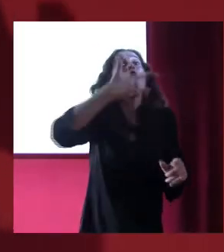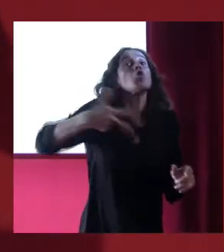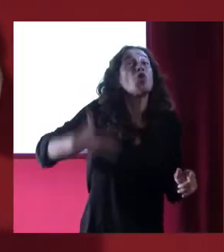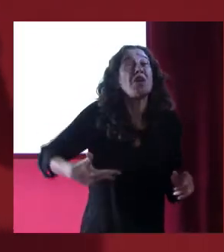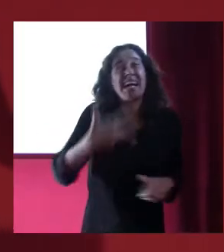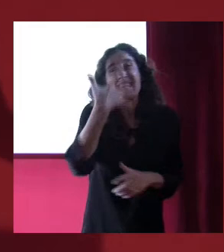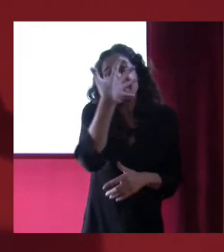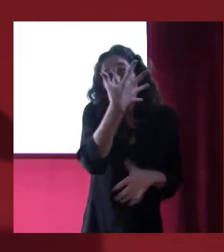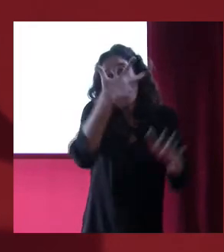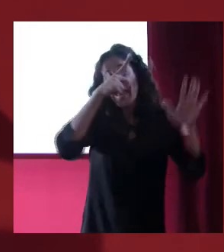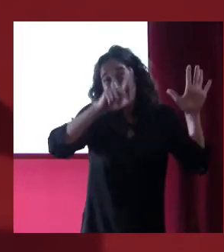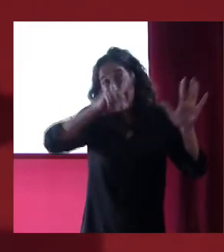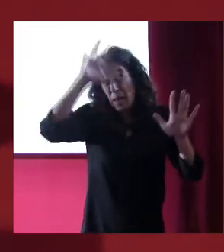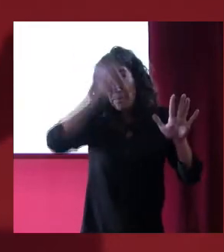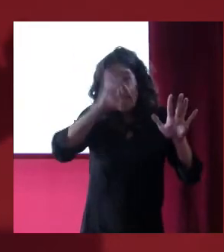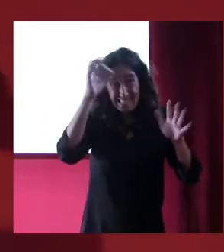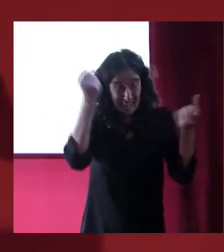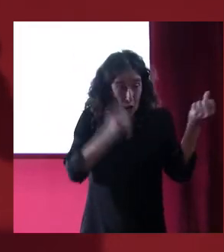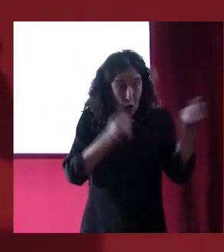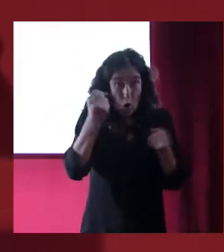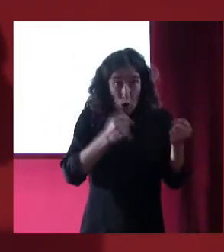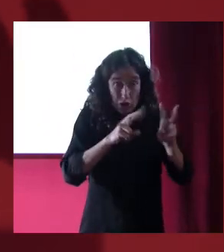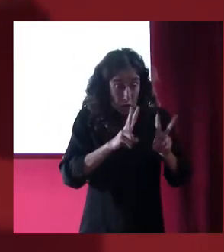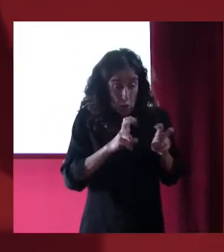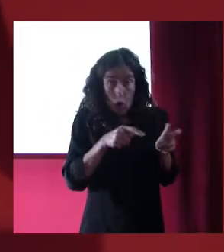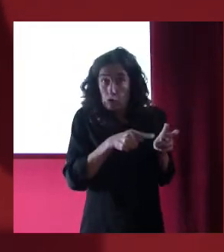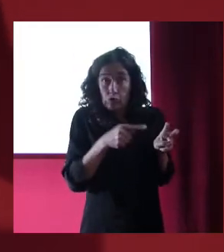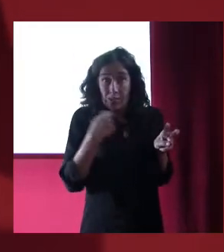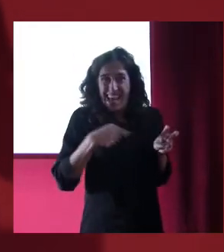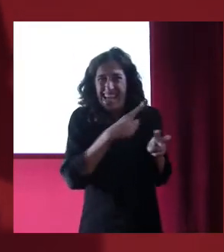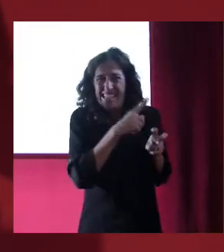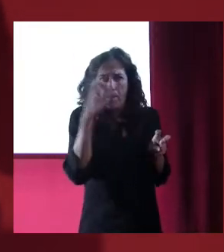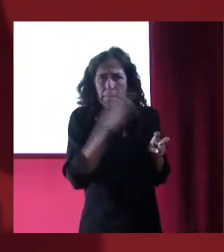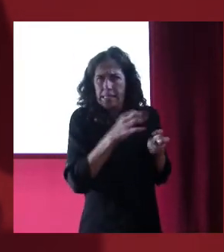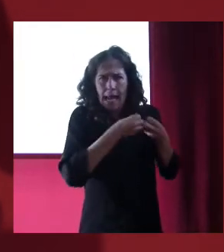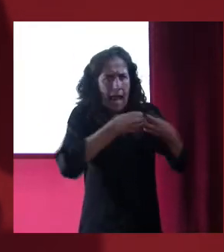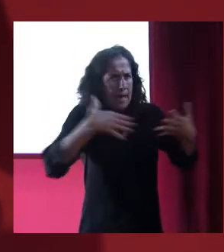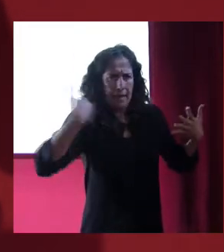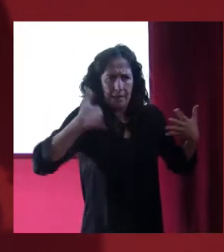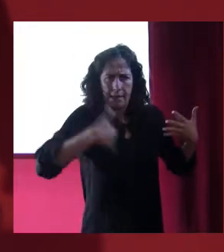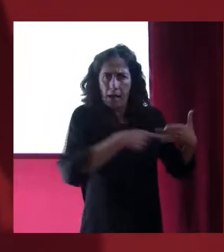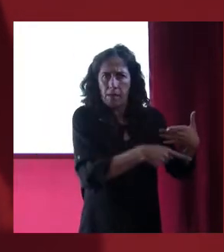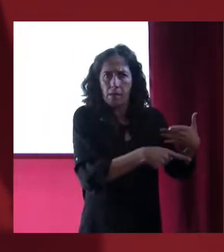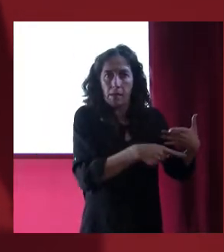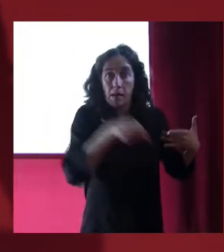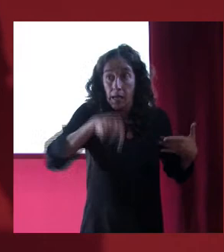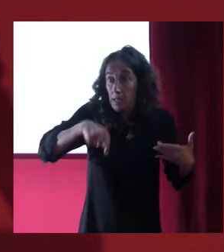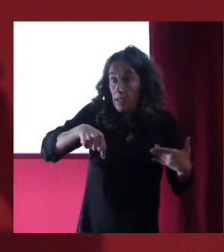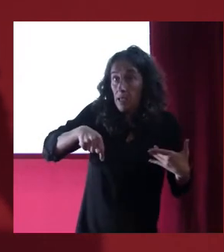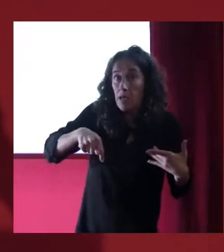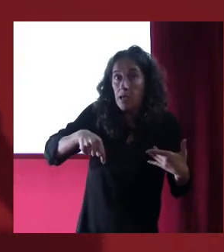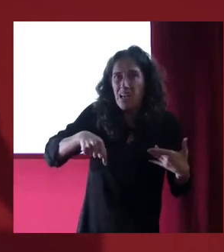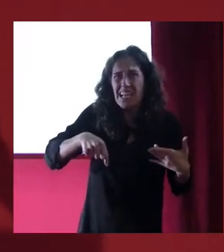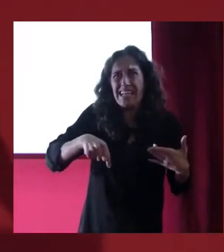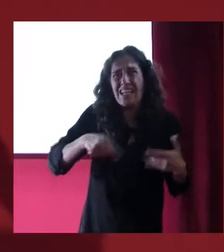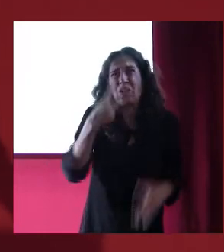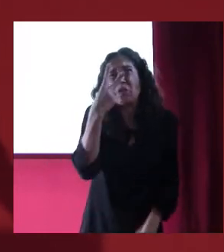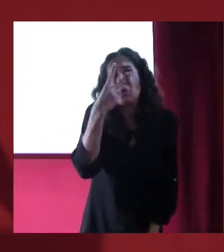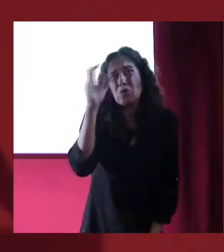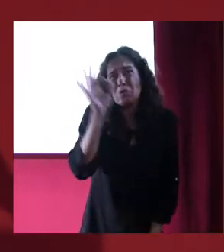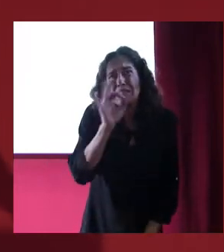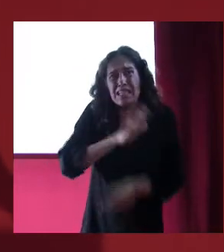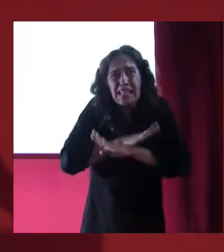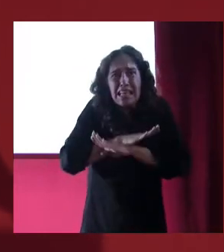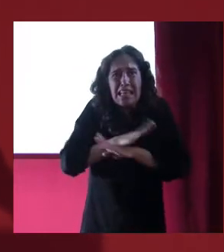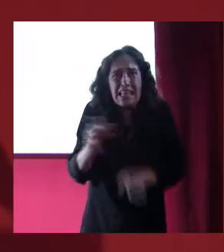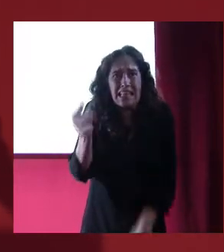un 57% dels vehicles nous eren 100% elèctrics, a casa nostra és un marginalíssim